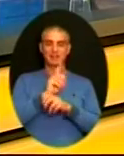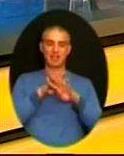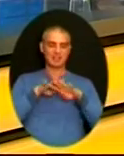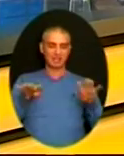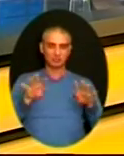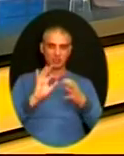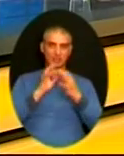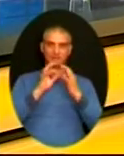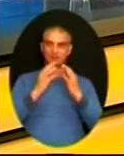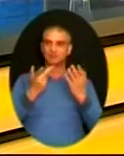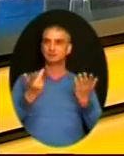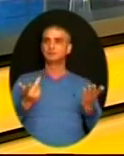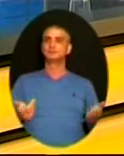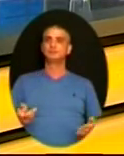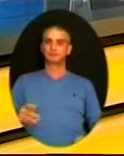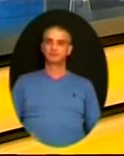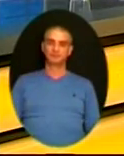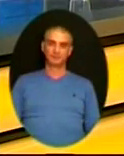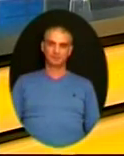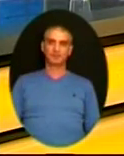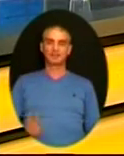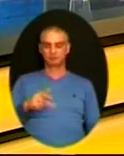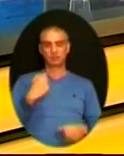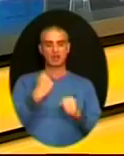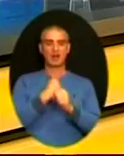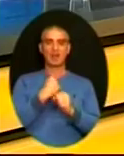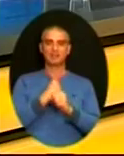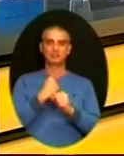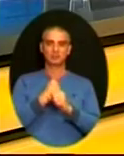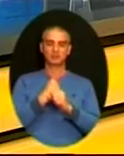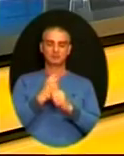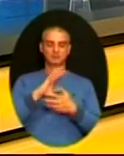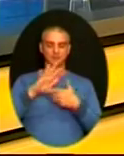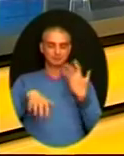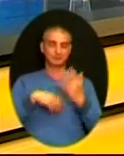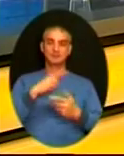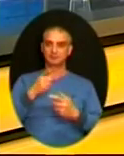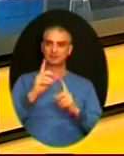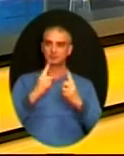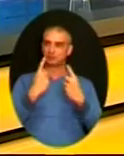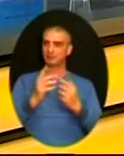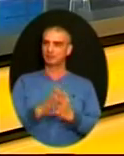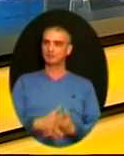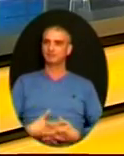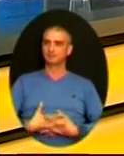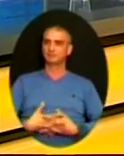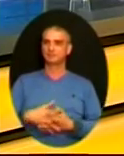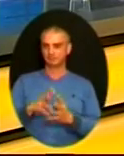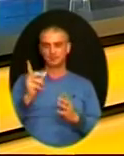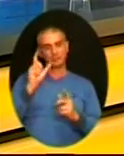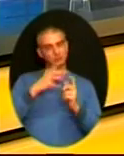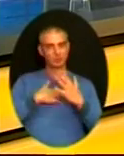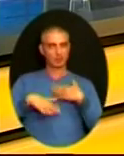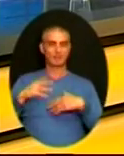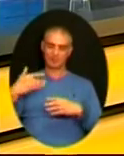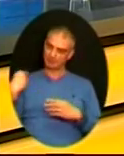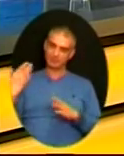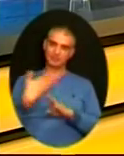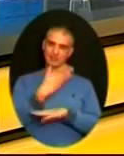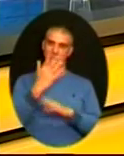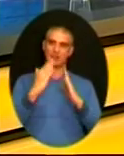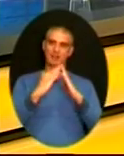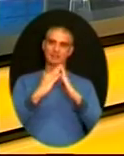הרשתות... נולדה מהפכה. אפשר לעשות מזה צימס, ולדעתי זה מה ש... כניסתו הביתה. מאוד נחמדה אשתו של אקוניס, אגב,